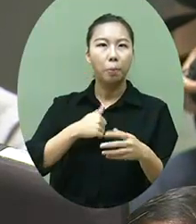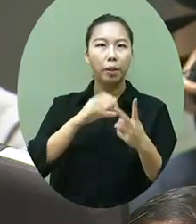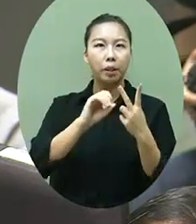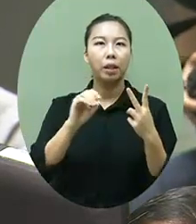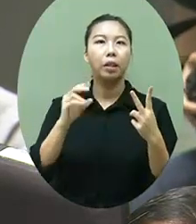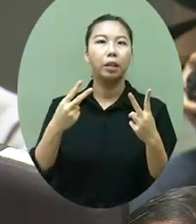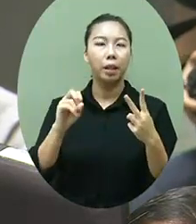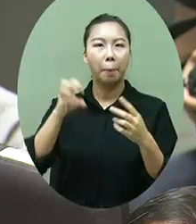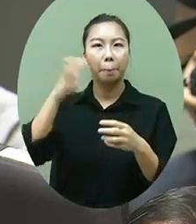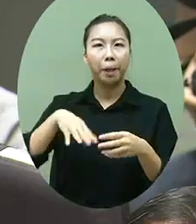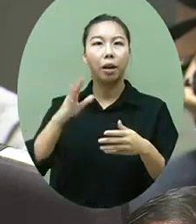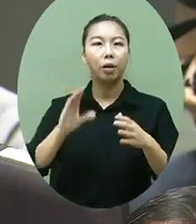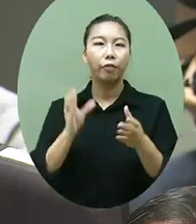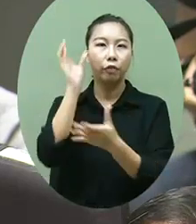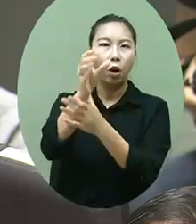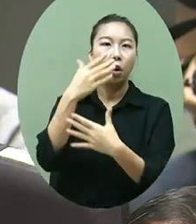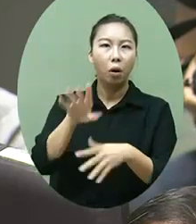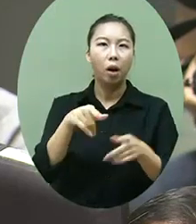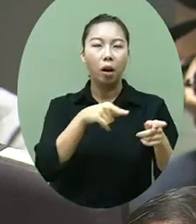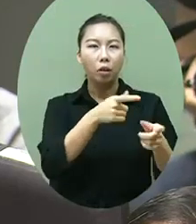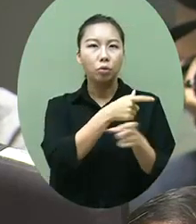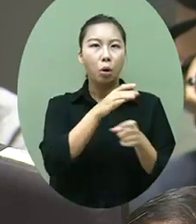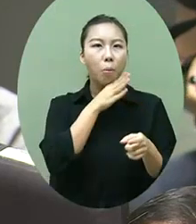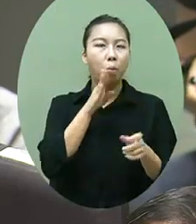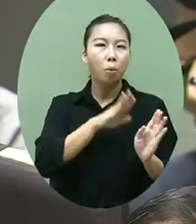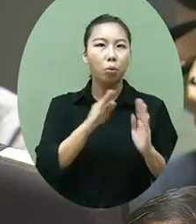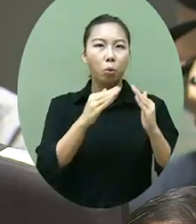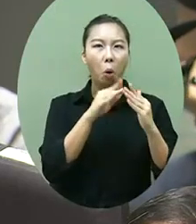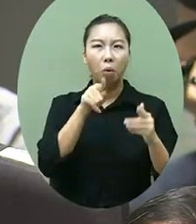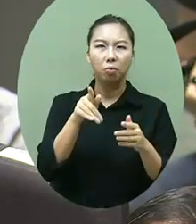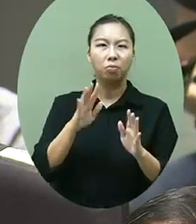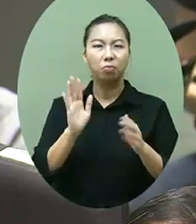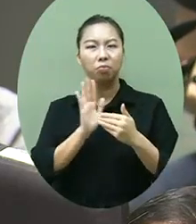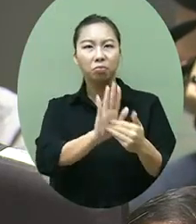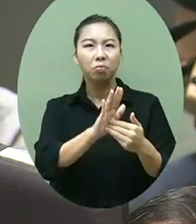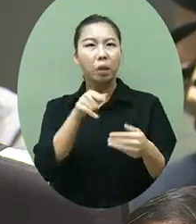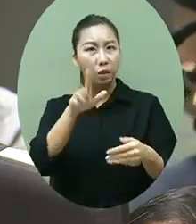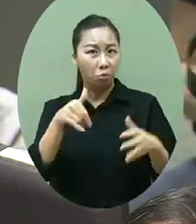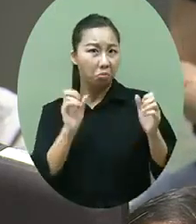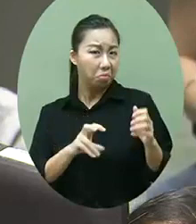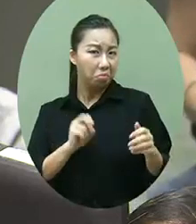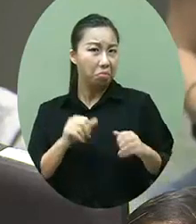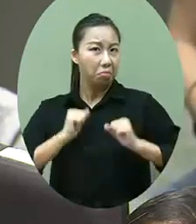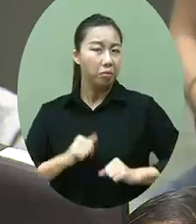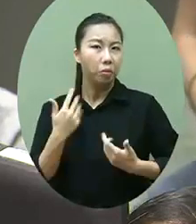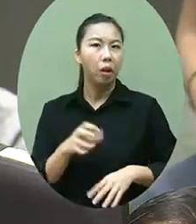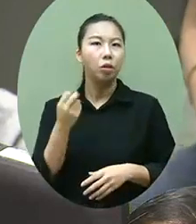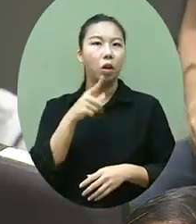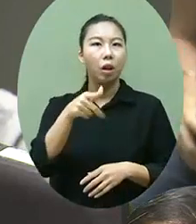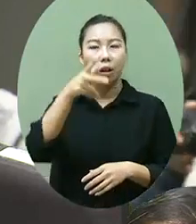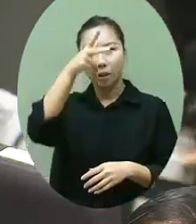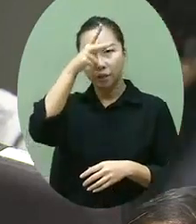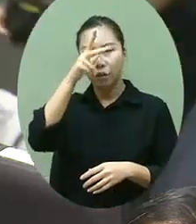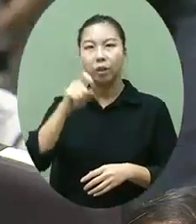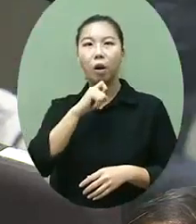樣咧？而家商界嗰個阻力就大咗啦。原本個方案咧，仲有冇信心係繼續維持？另外咧，就即係呢屆政府都開咗